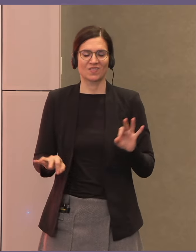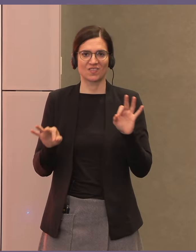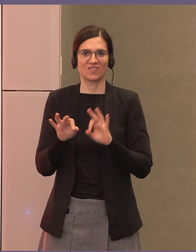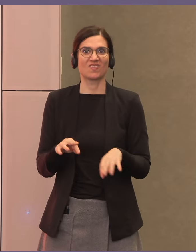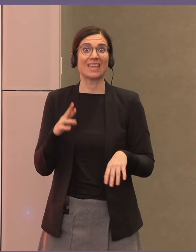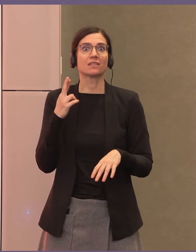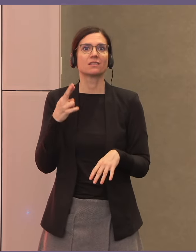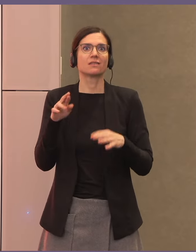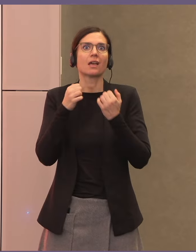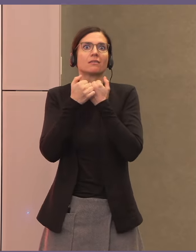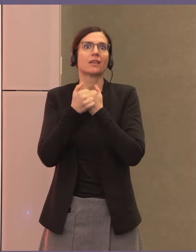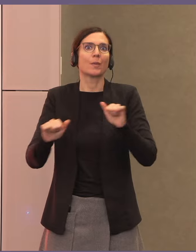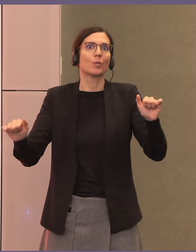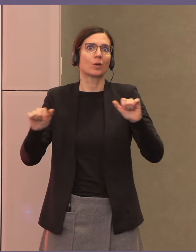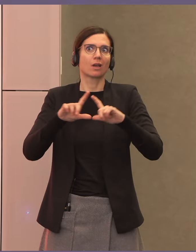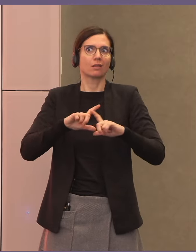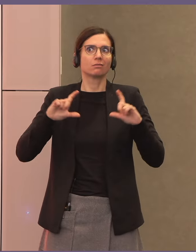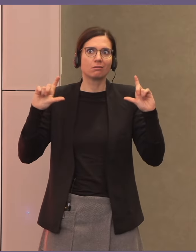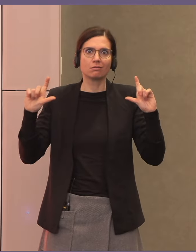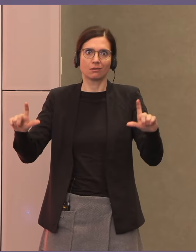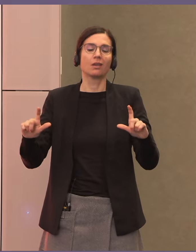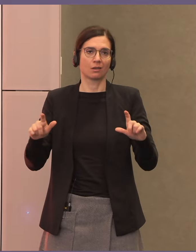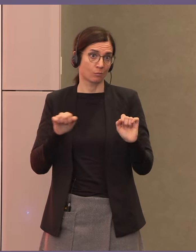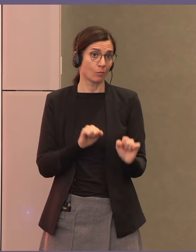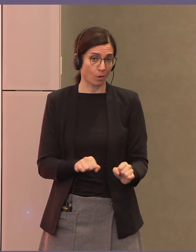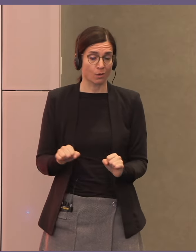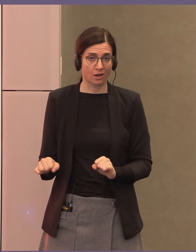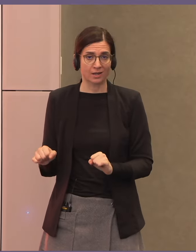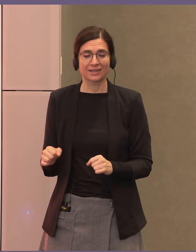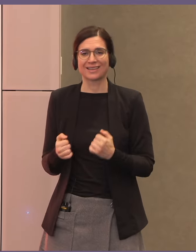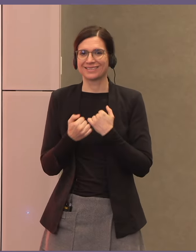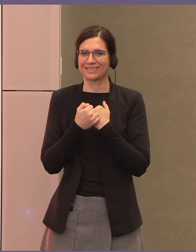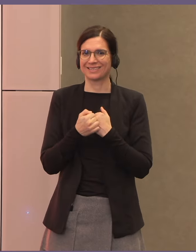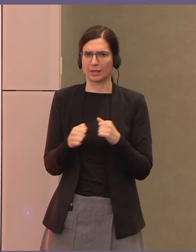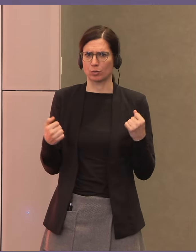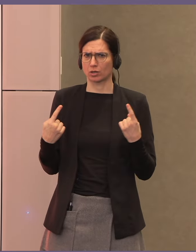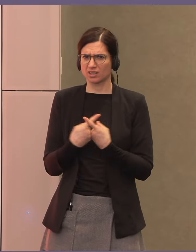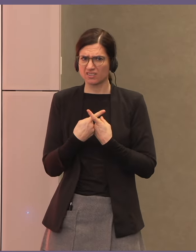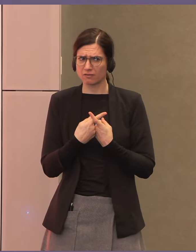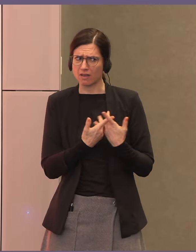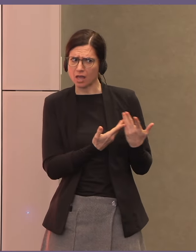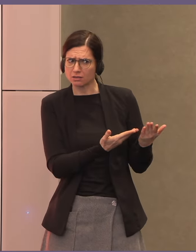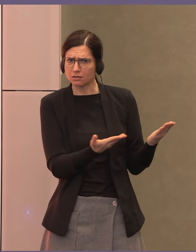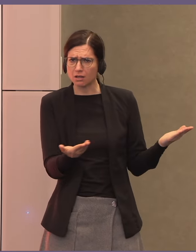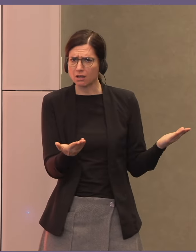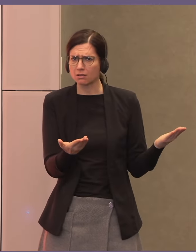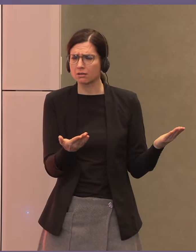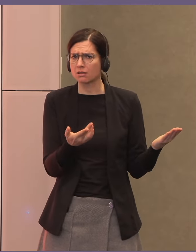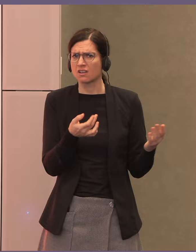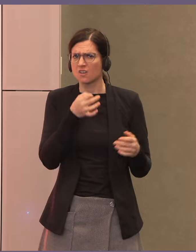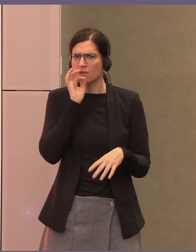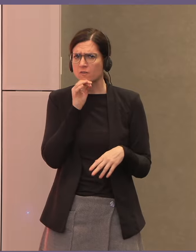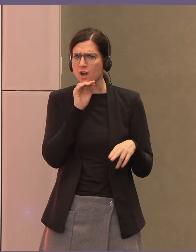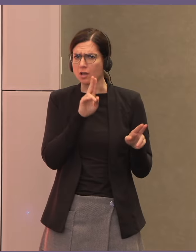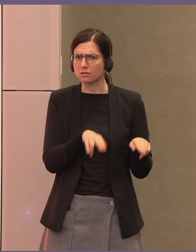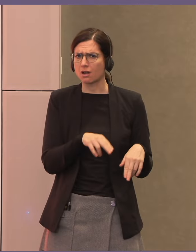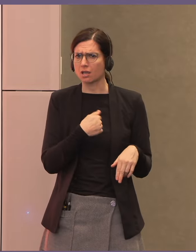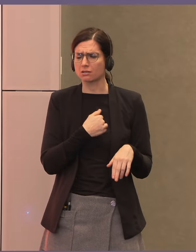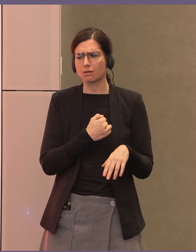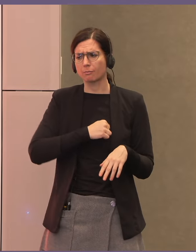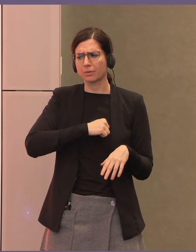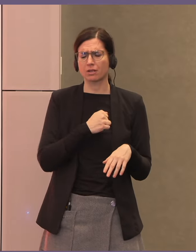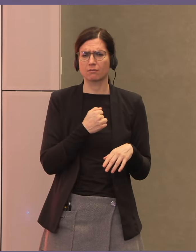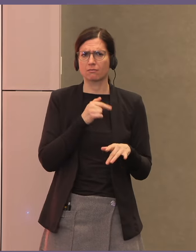Demokratie werden wir stehen hier vor Demokratiefeinden die Frauenrechte attackieren